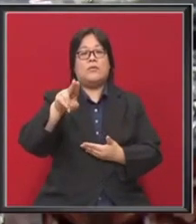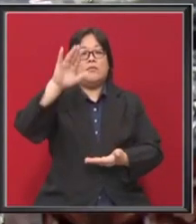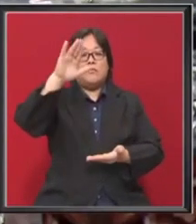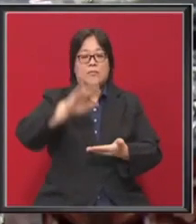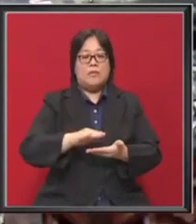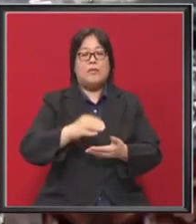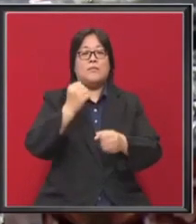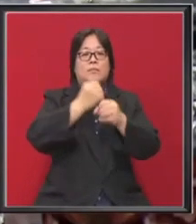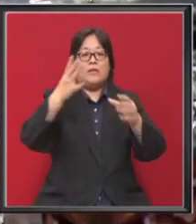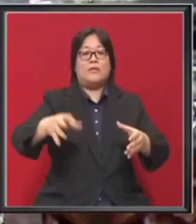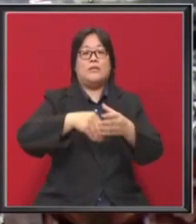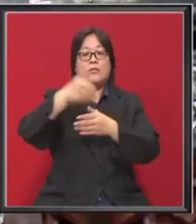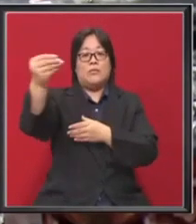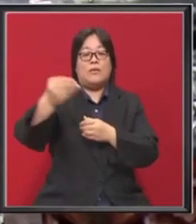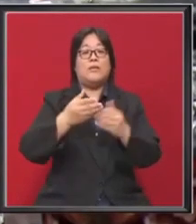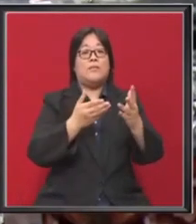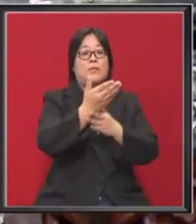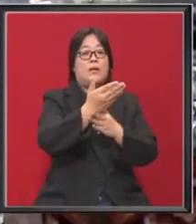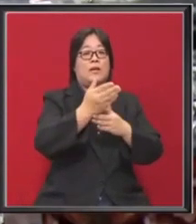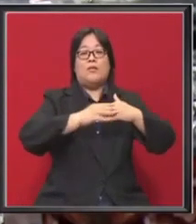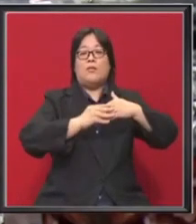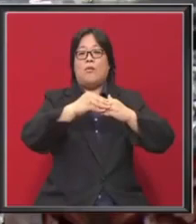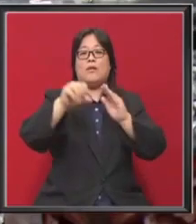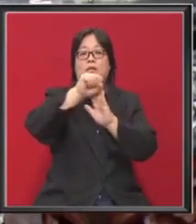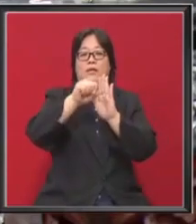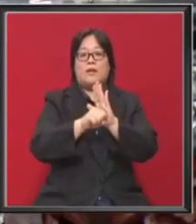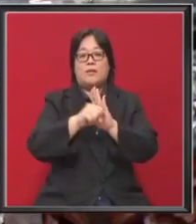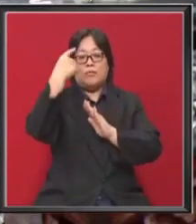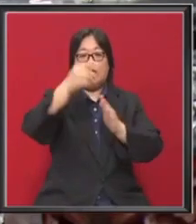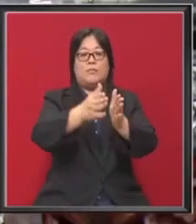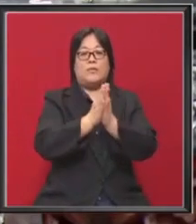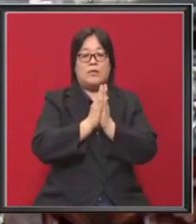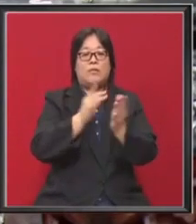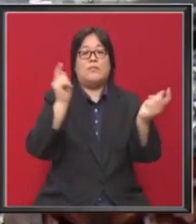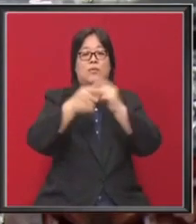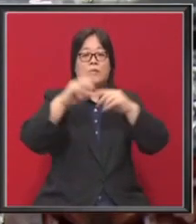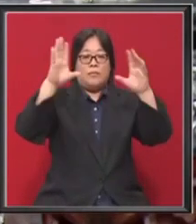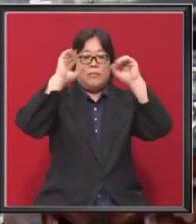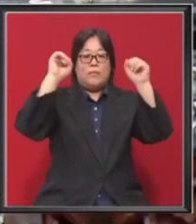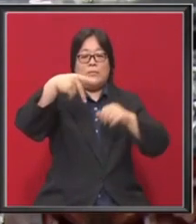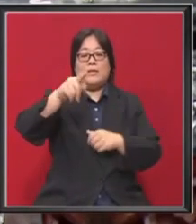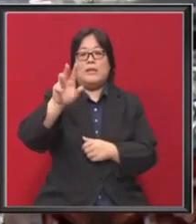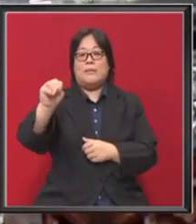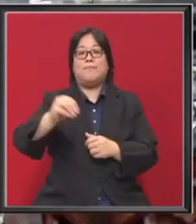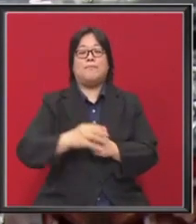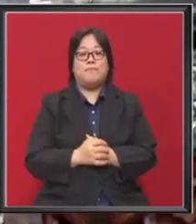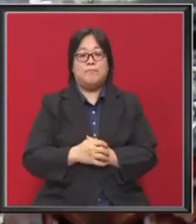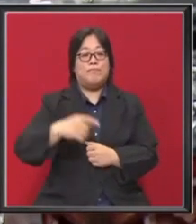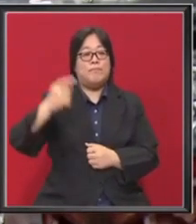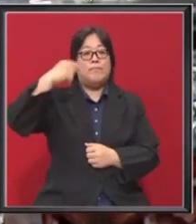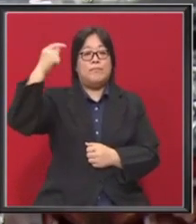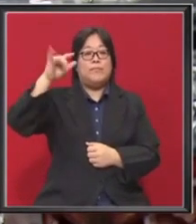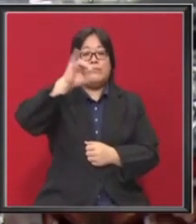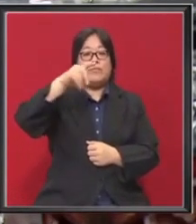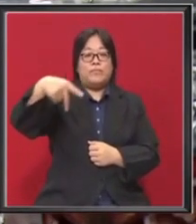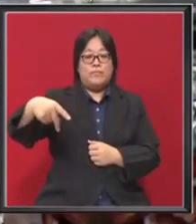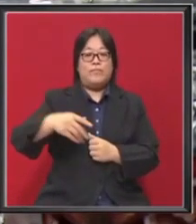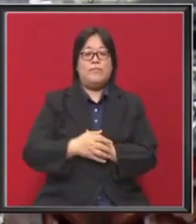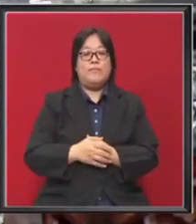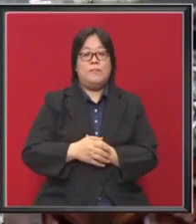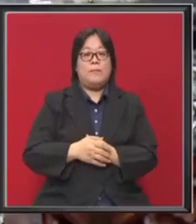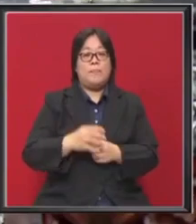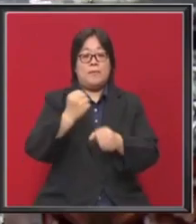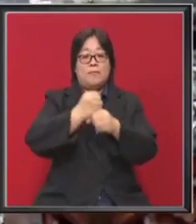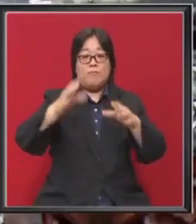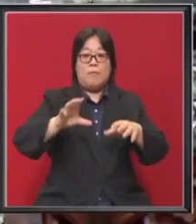kepenatan Kerja Asing ini melalui pelanggaran syarat bagi pemohon ampuh tukang majikan PTM teh betul isu